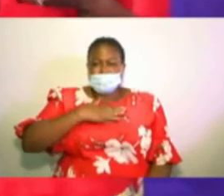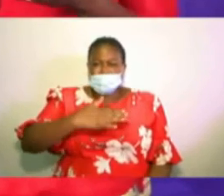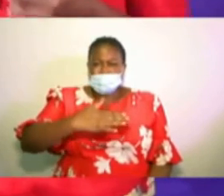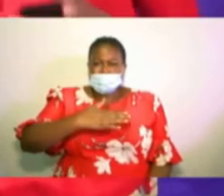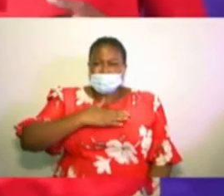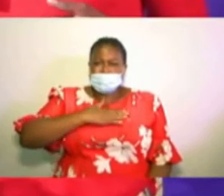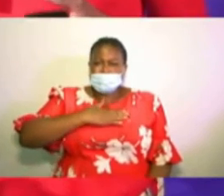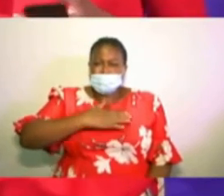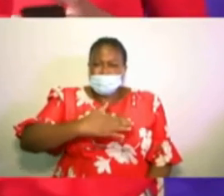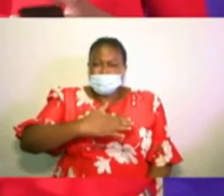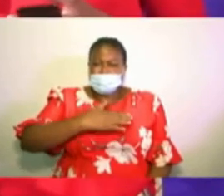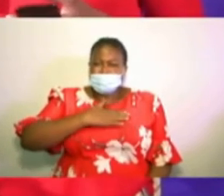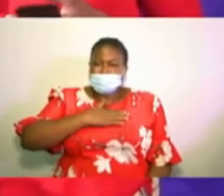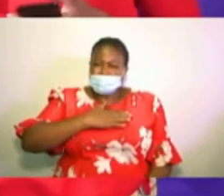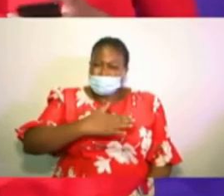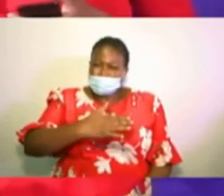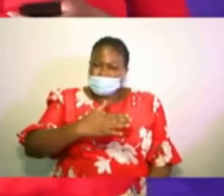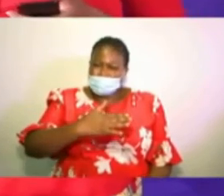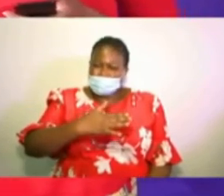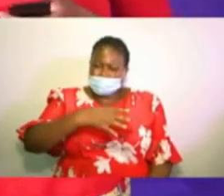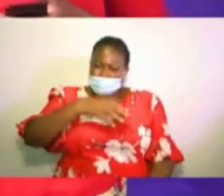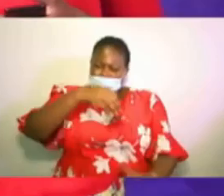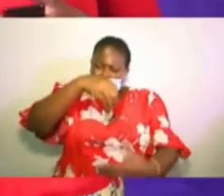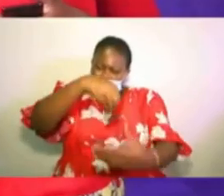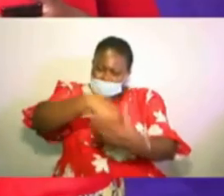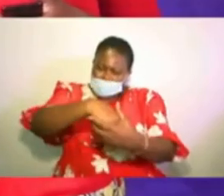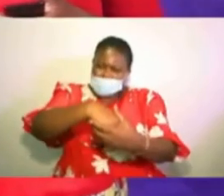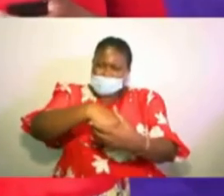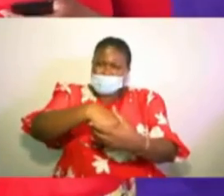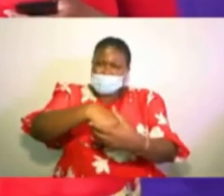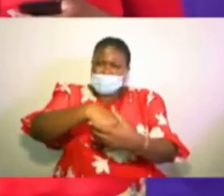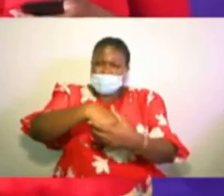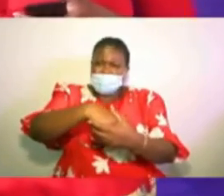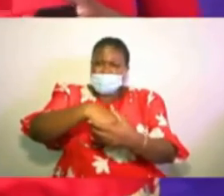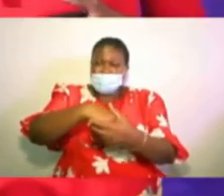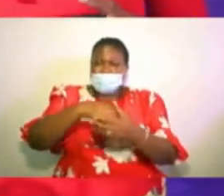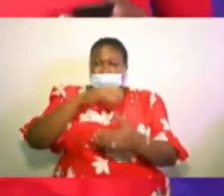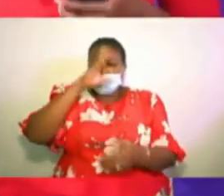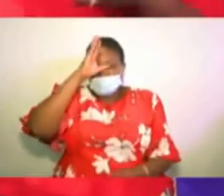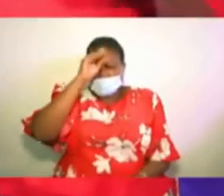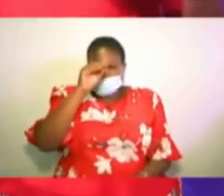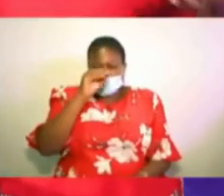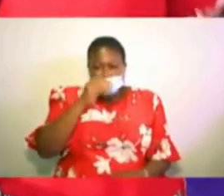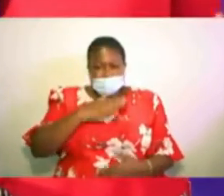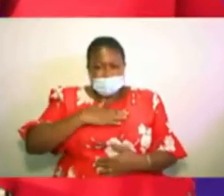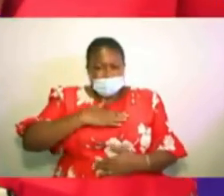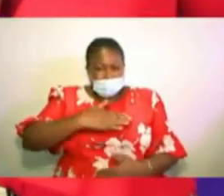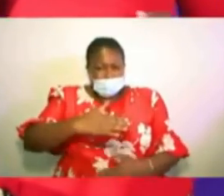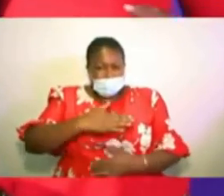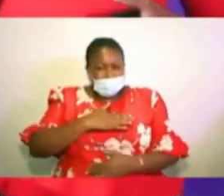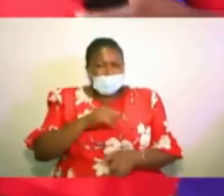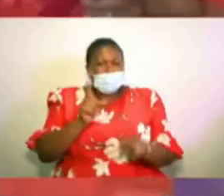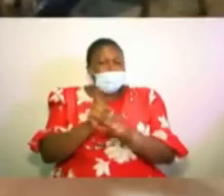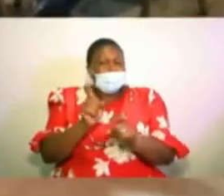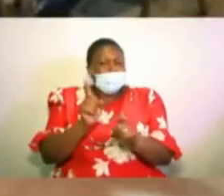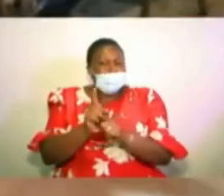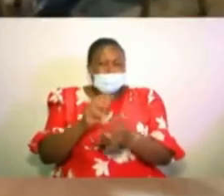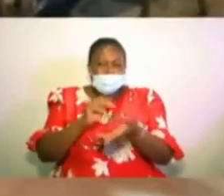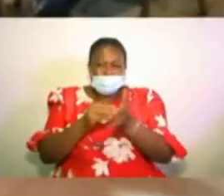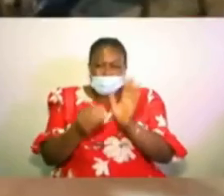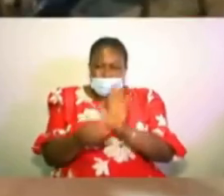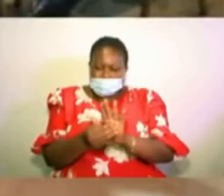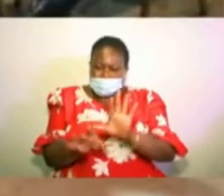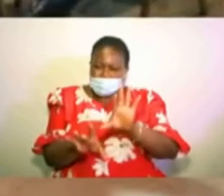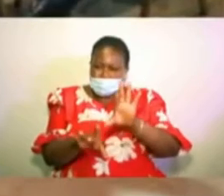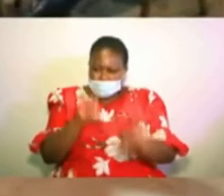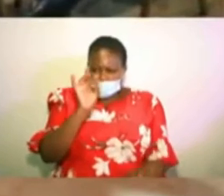ce life souffle de vie is in Hebrew ruah, which means also spirit. Et que se trouve en hébreu qui veut dire roi, qui veut